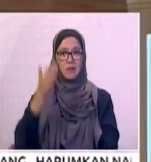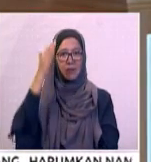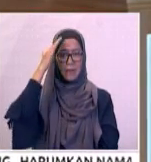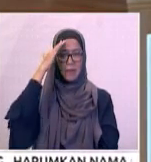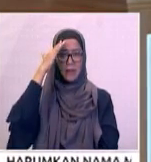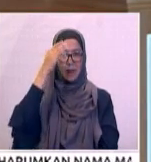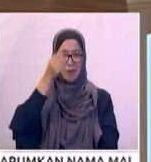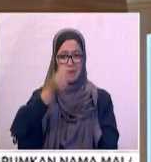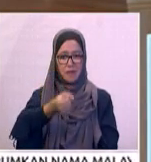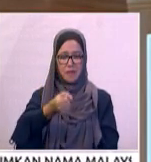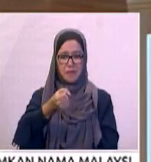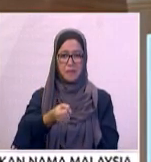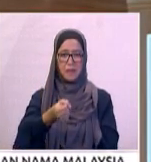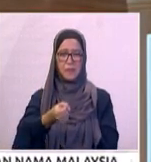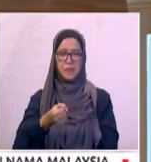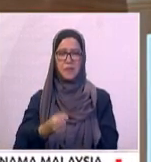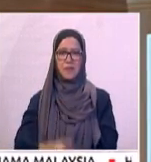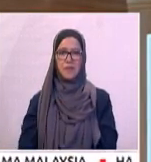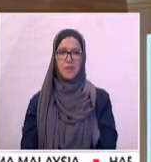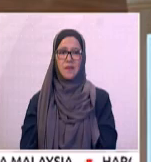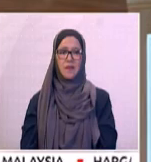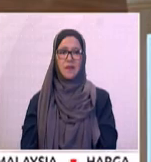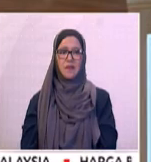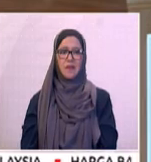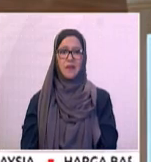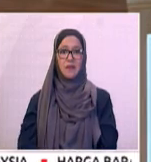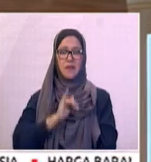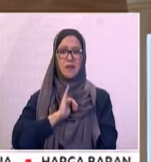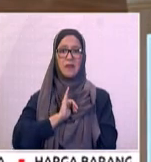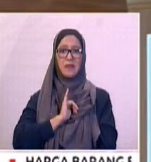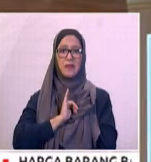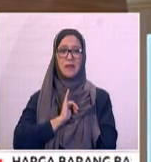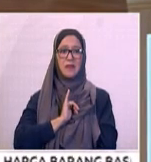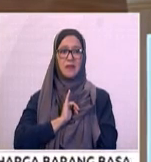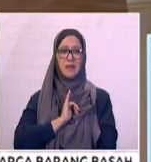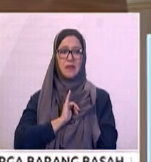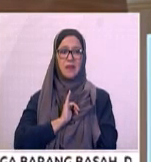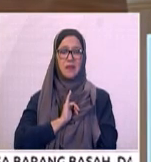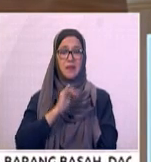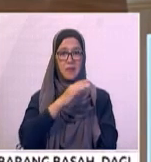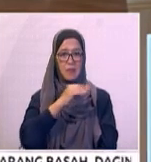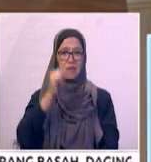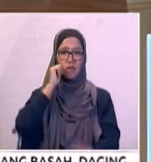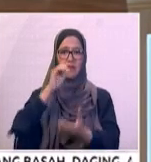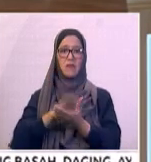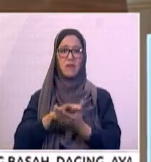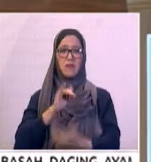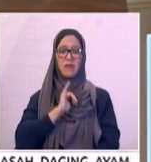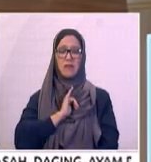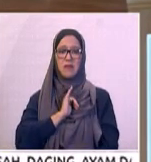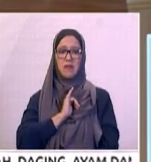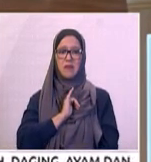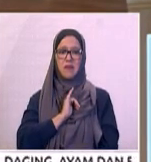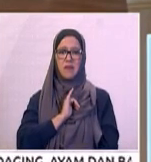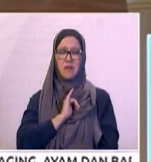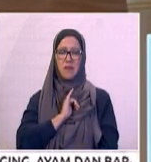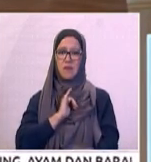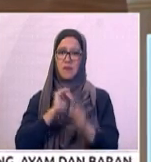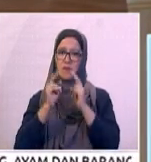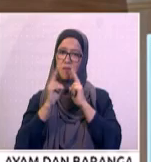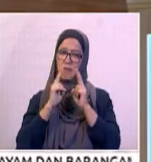Assalamualaikum warahmatullahi wabarakatuh. Saya serta isteri saya mengucap